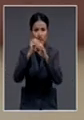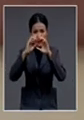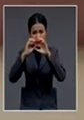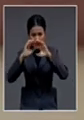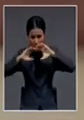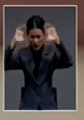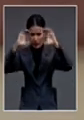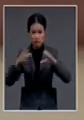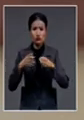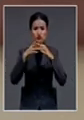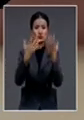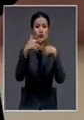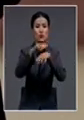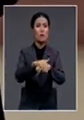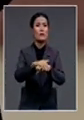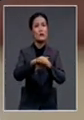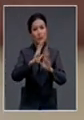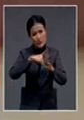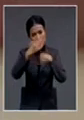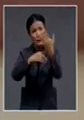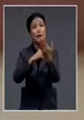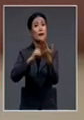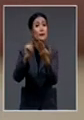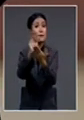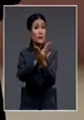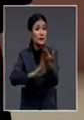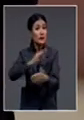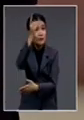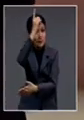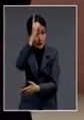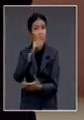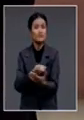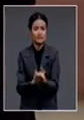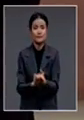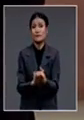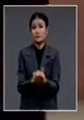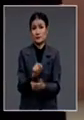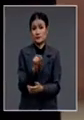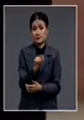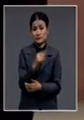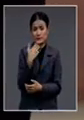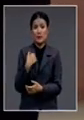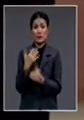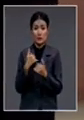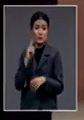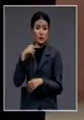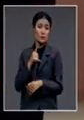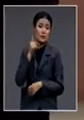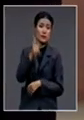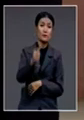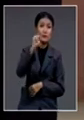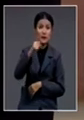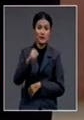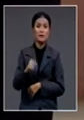ศต่อไปค่ะ ซึ่งการสาบานตนเข้ารับตำแหน่งในครั้งนี้นะคะก็ถือว่าเป็นการสิ้นสุดภาวะชะงักงานทางการเมื